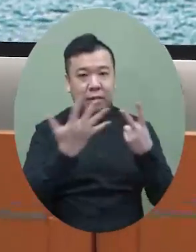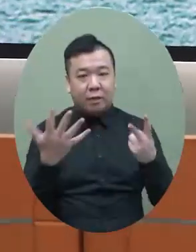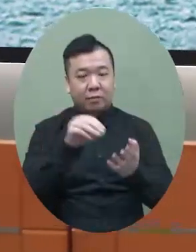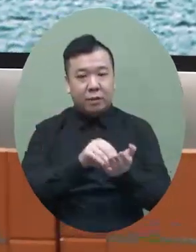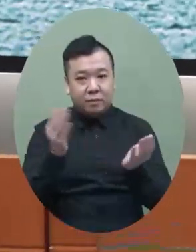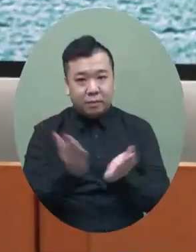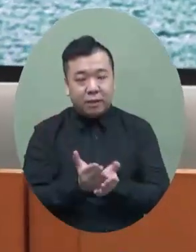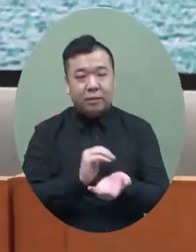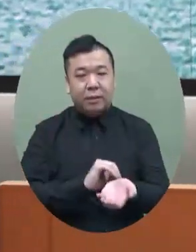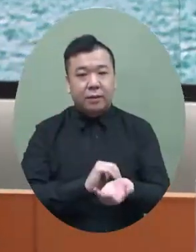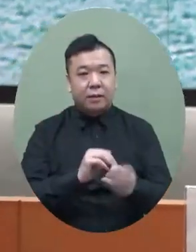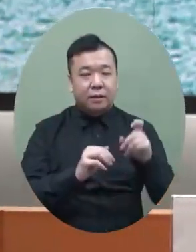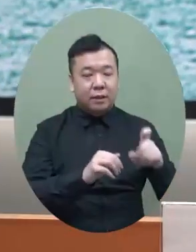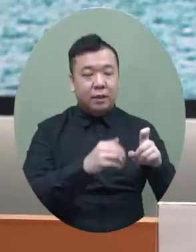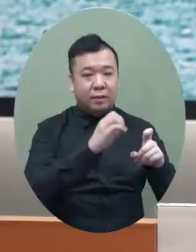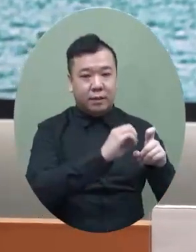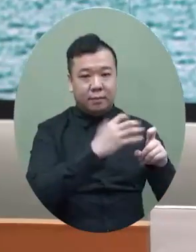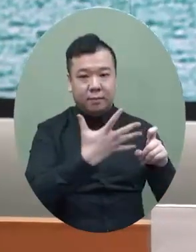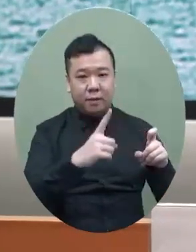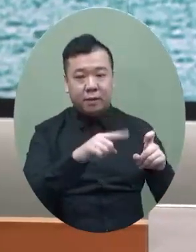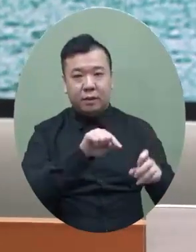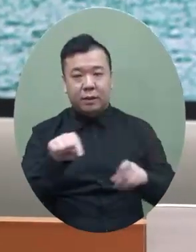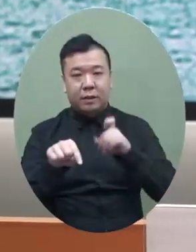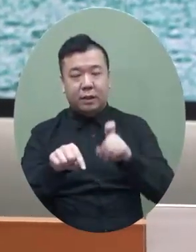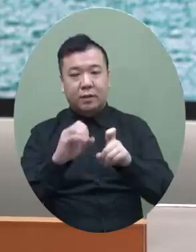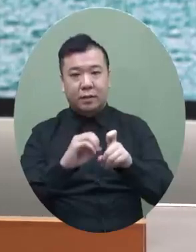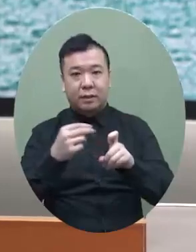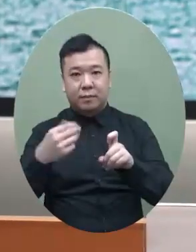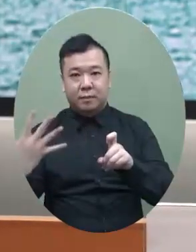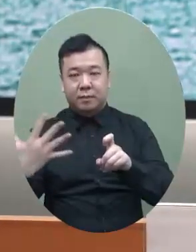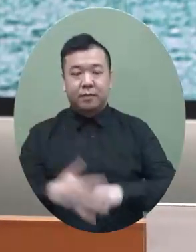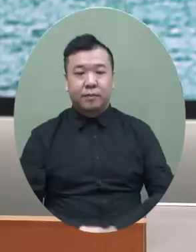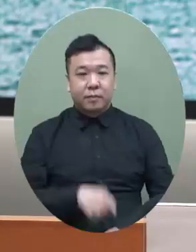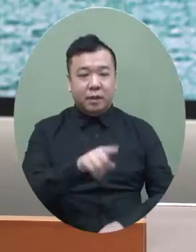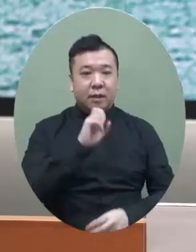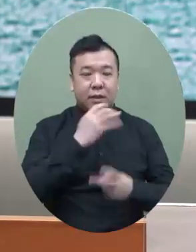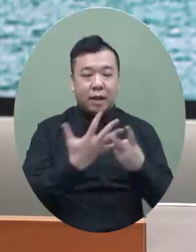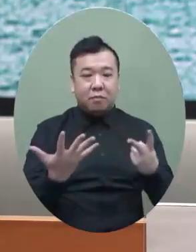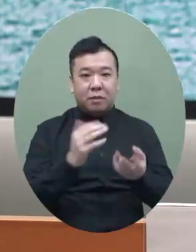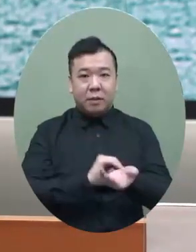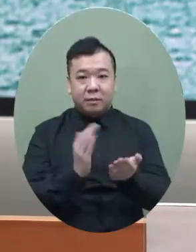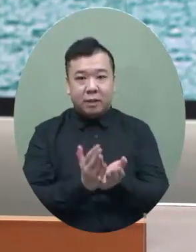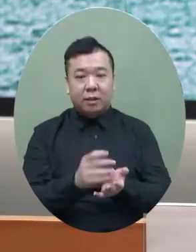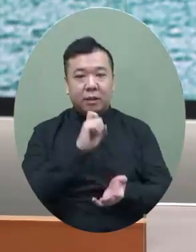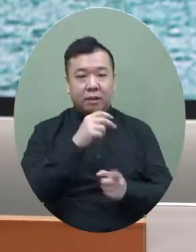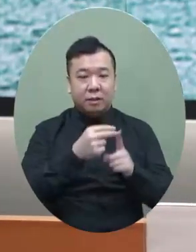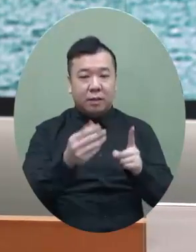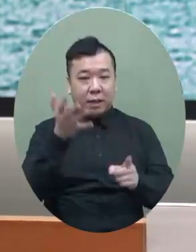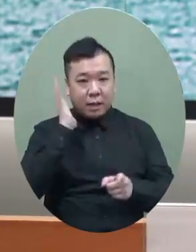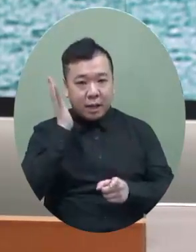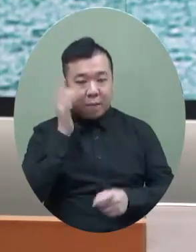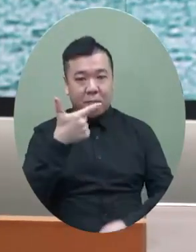個案編號係9051去到9075。咁呢25宗個案咧係